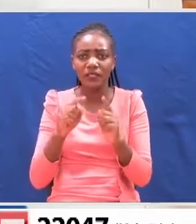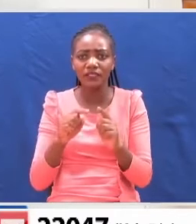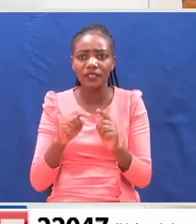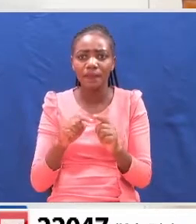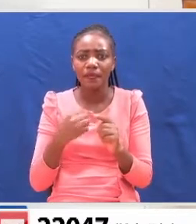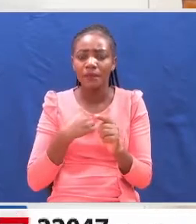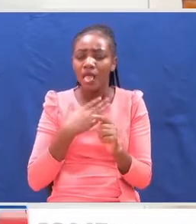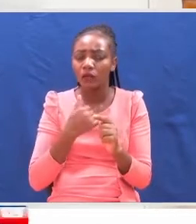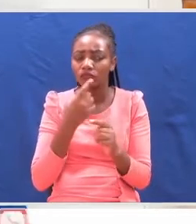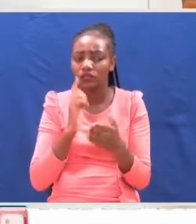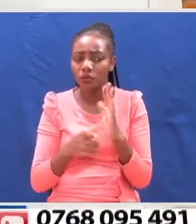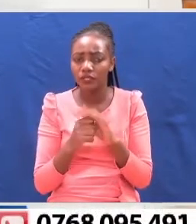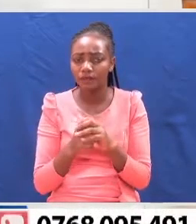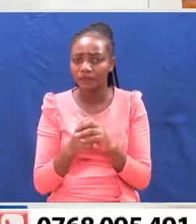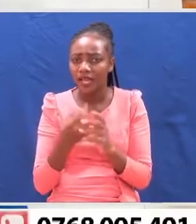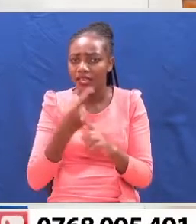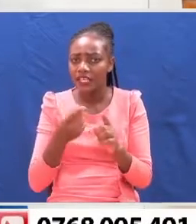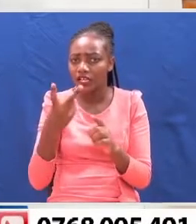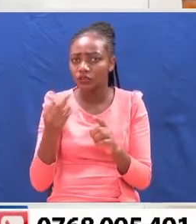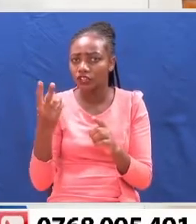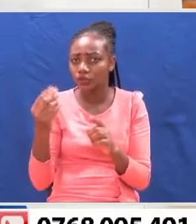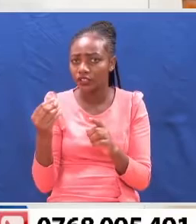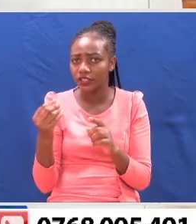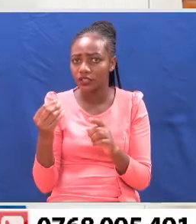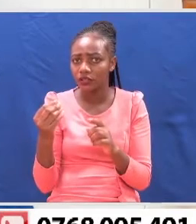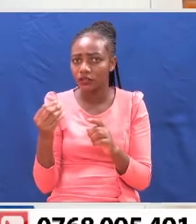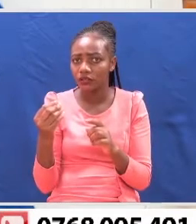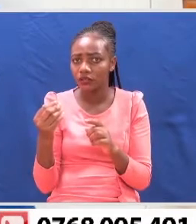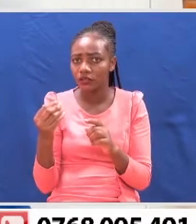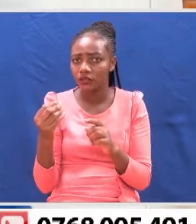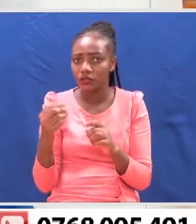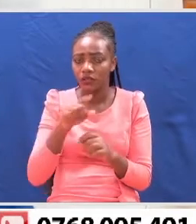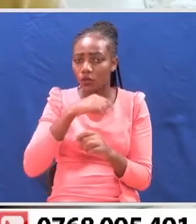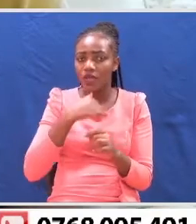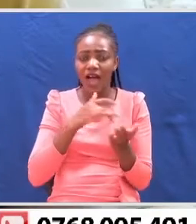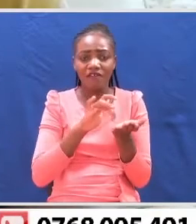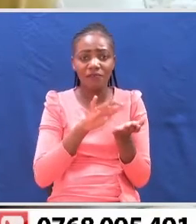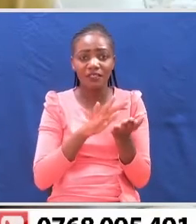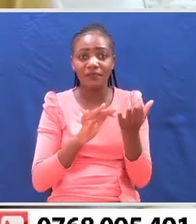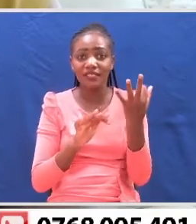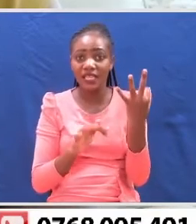lile ambalo umeniuliza ni kwamba mwaka huu tumekuwa na impeachment tatu.